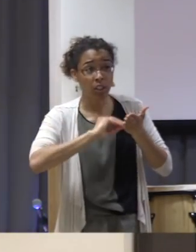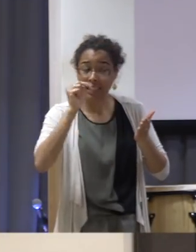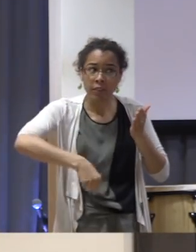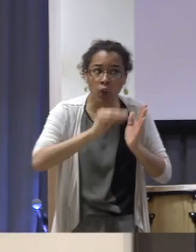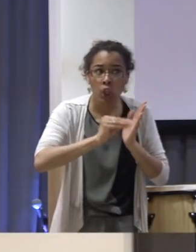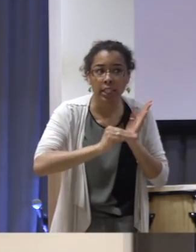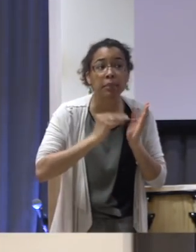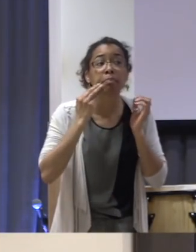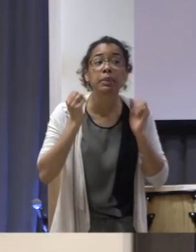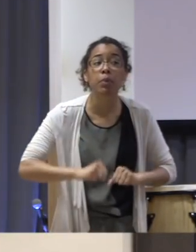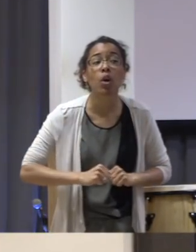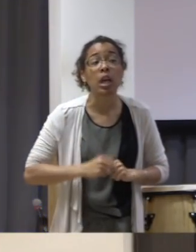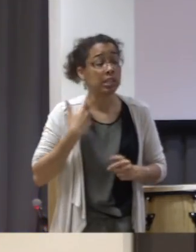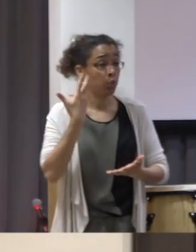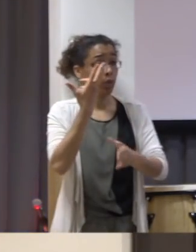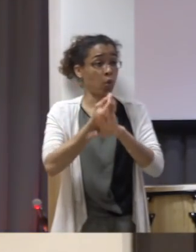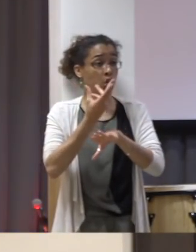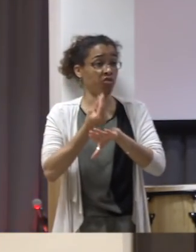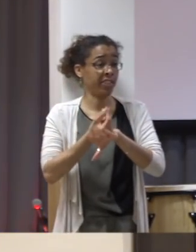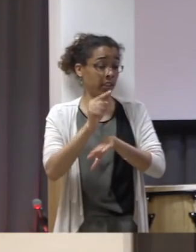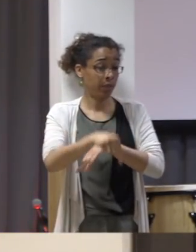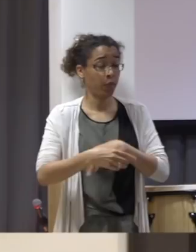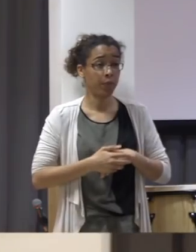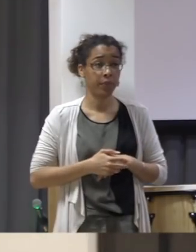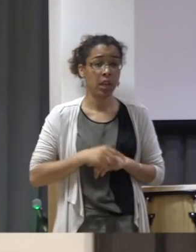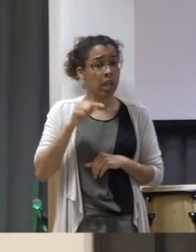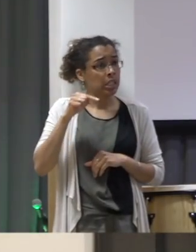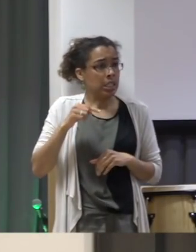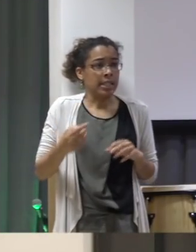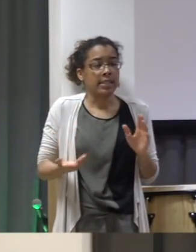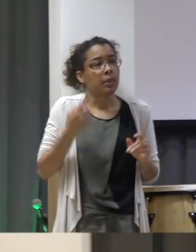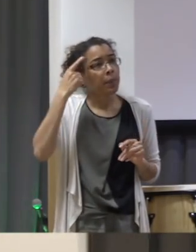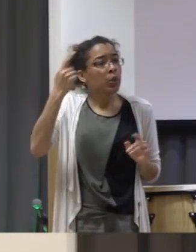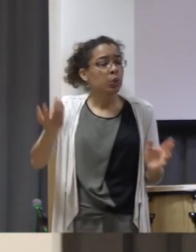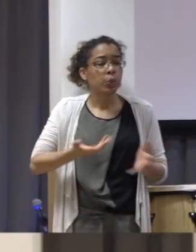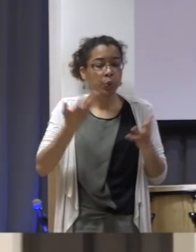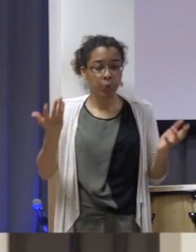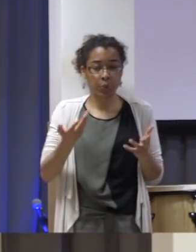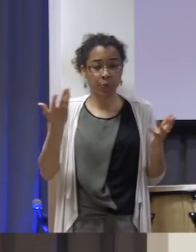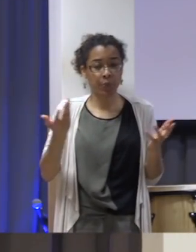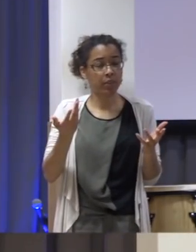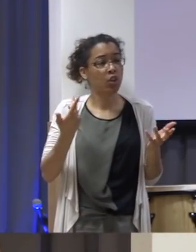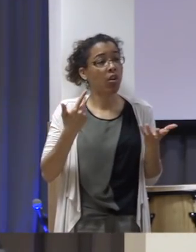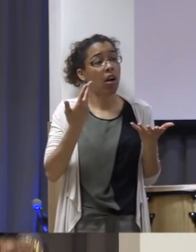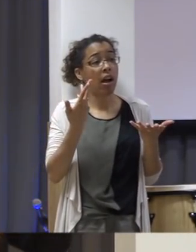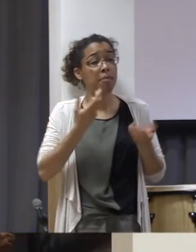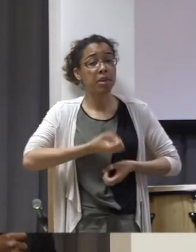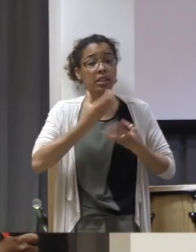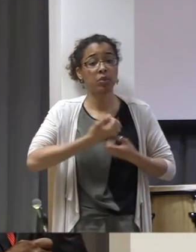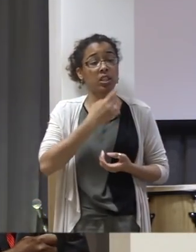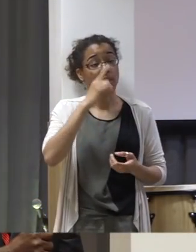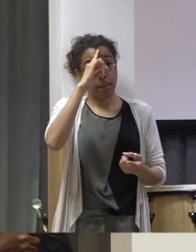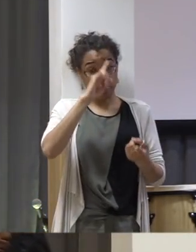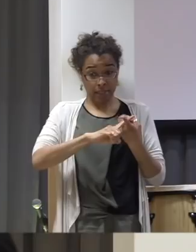noter. Sinon, enregistrer. C'est vraiment, j'ai pensé à passer ce message. J'avais prévu